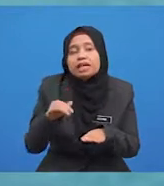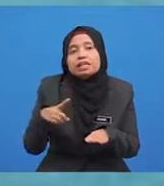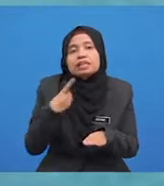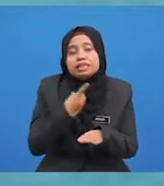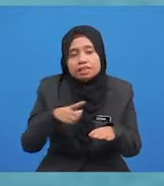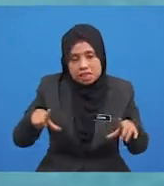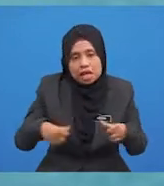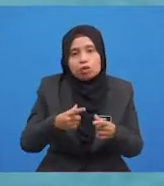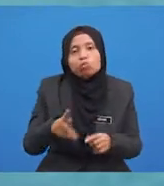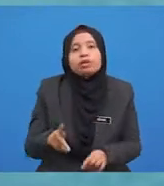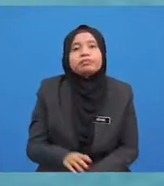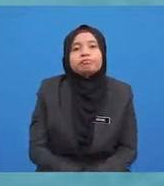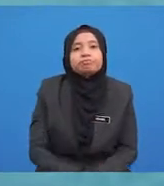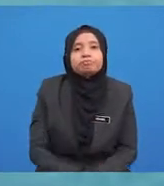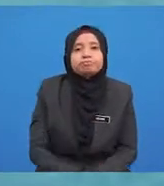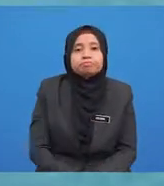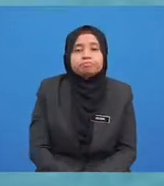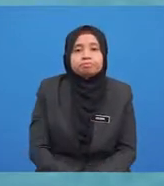kesilapan yang dilakukan.